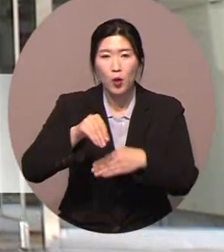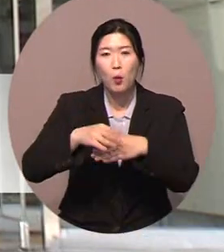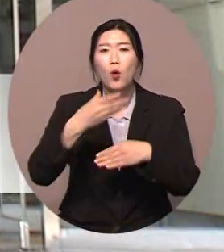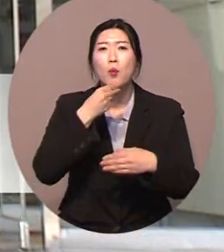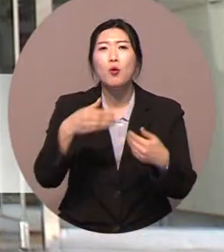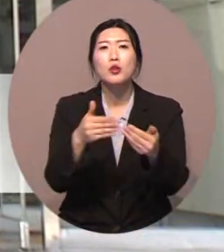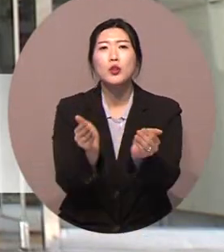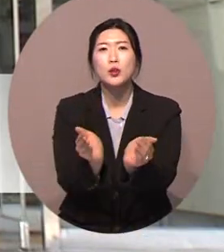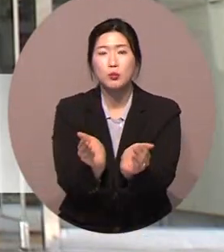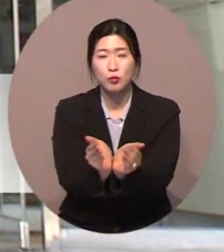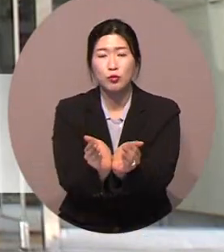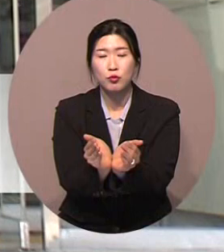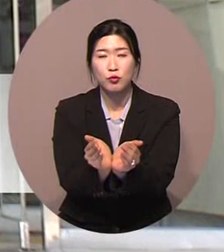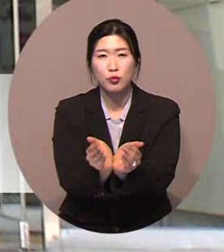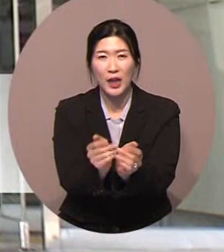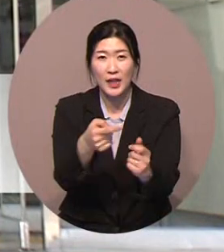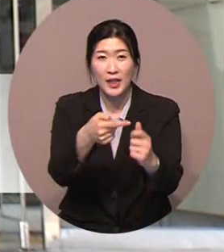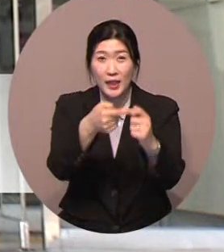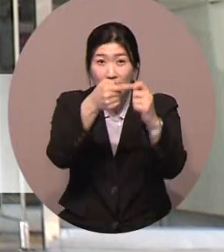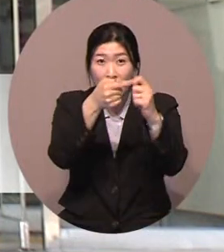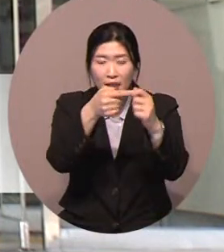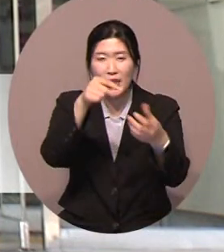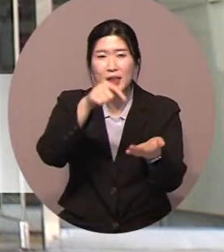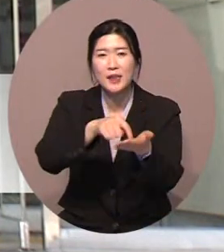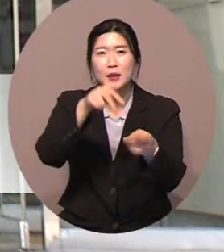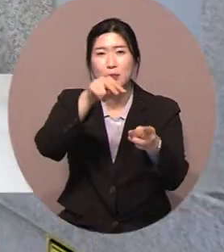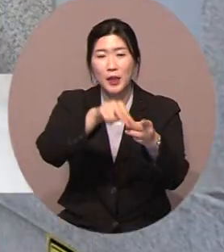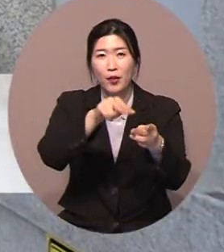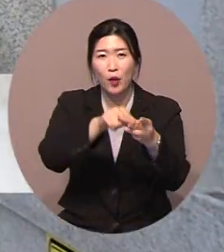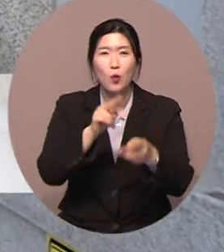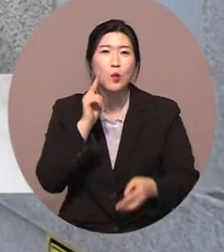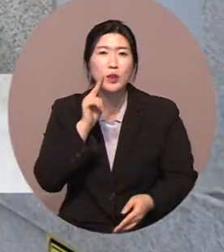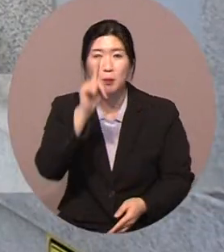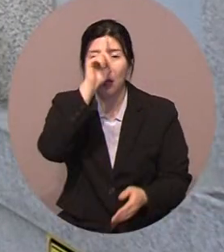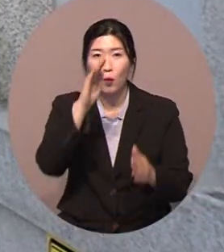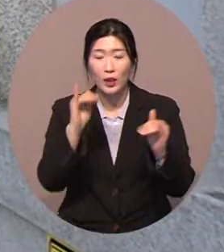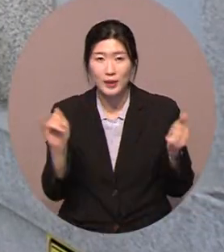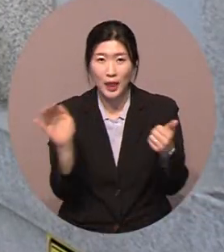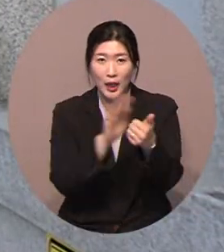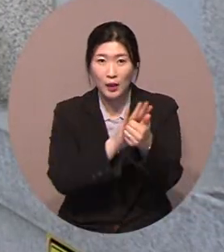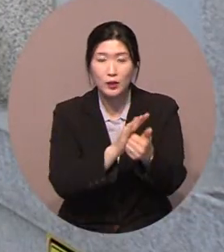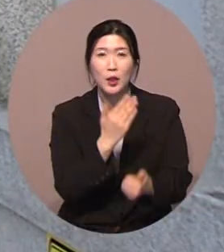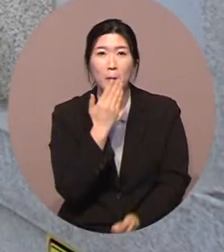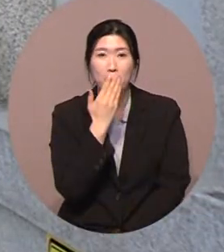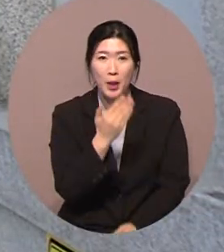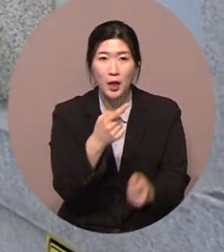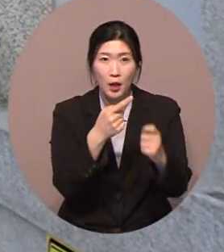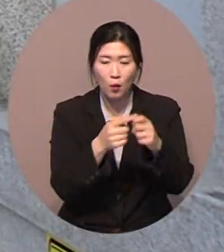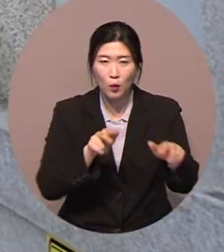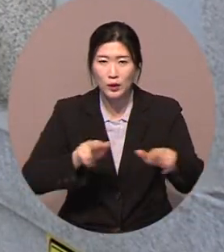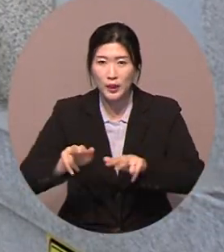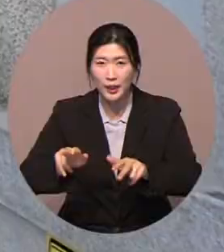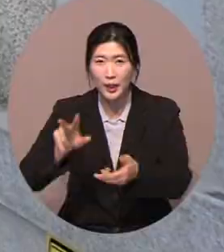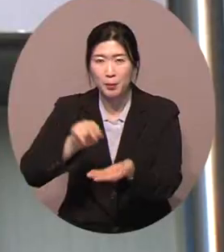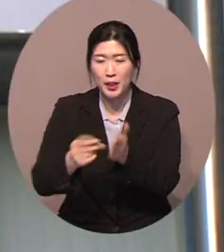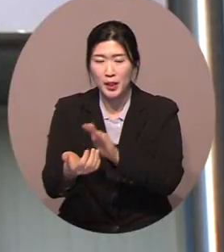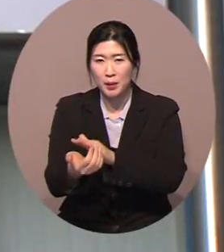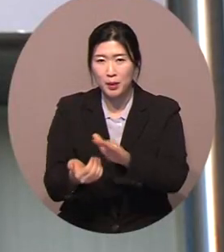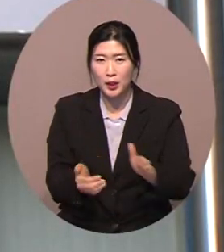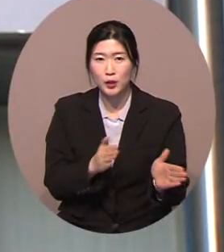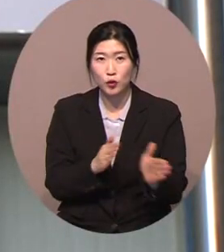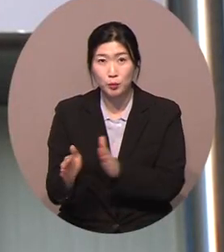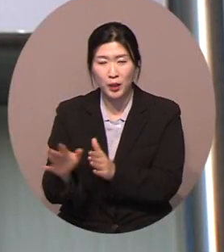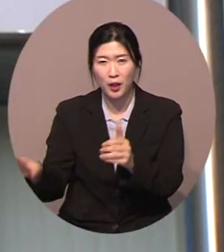지정하는 최상위 응급의료 기관으로 중증 응급 환자 중심의 진료는 물론 재난에 대비하고 대응하는